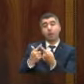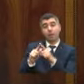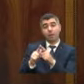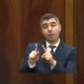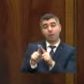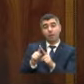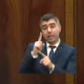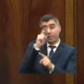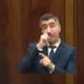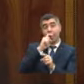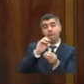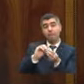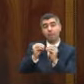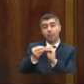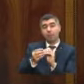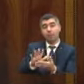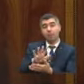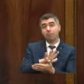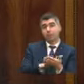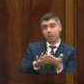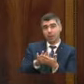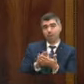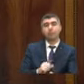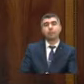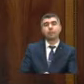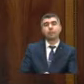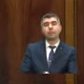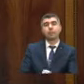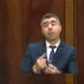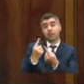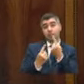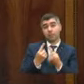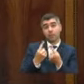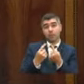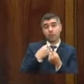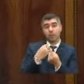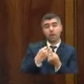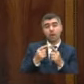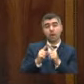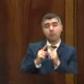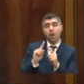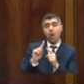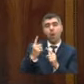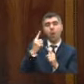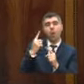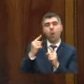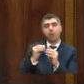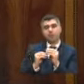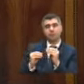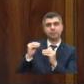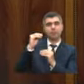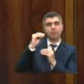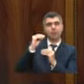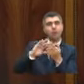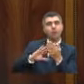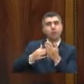الأزمة الخانقة المتعددة الأوجه، ربما هو الصراع من أجل المرتبة الأولى ما يحرك